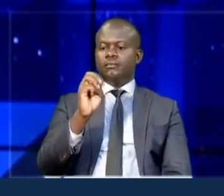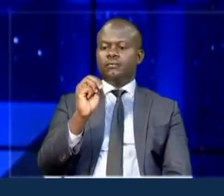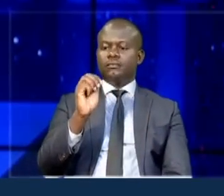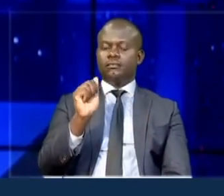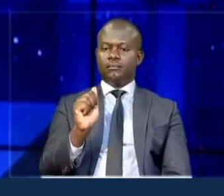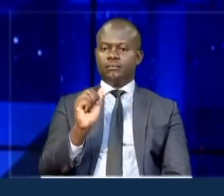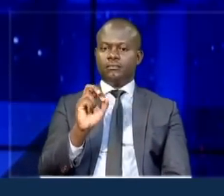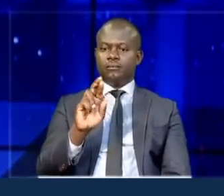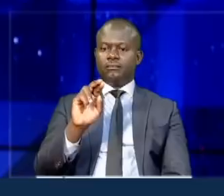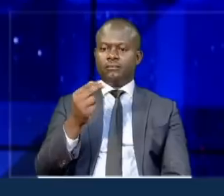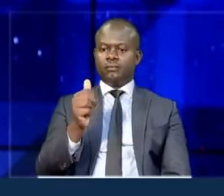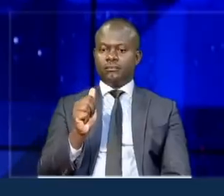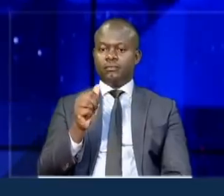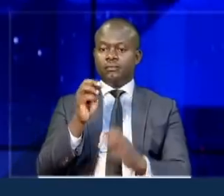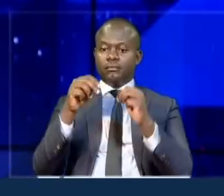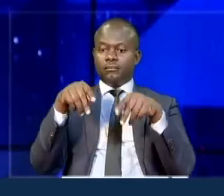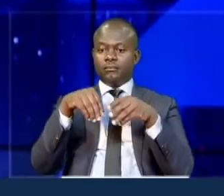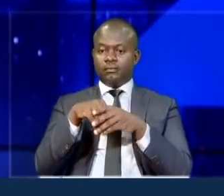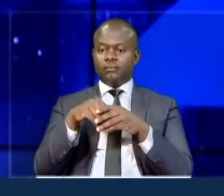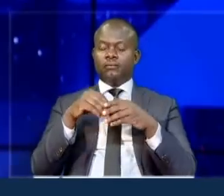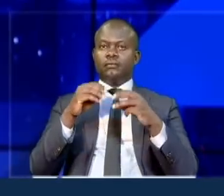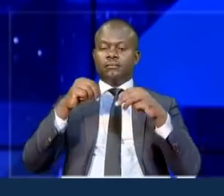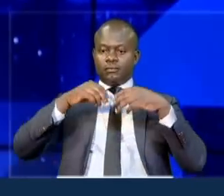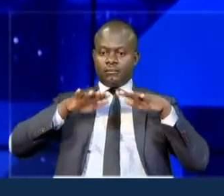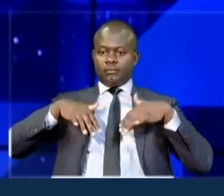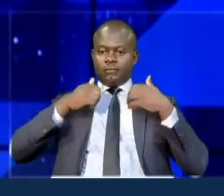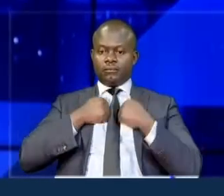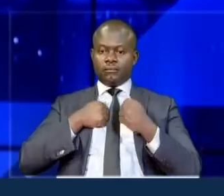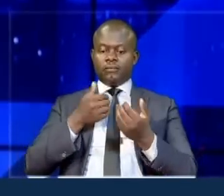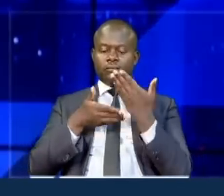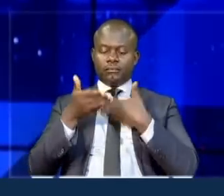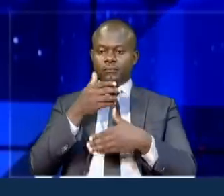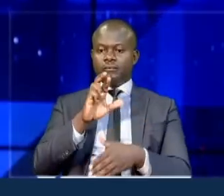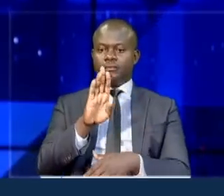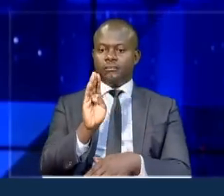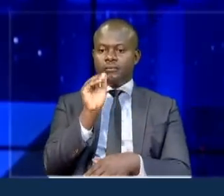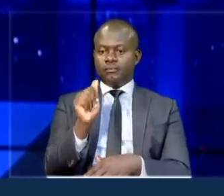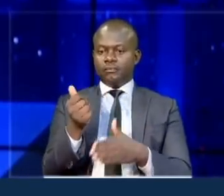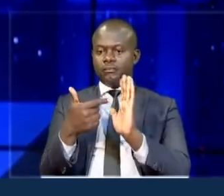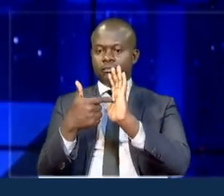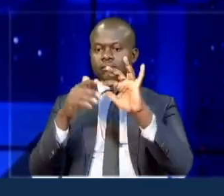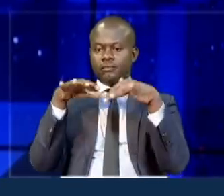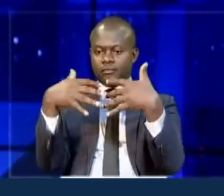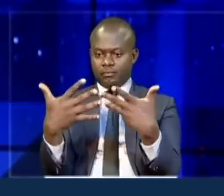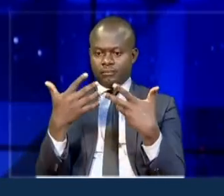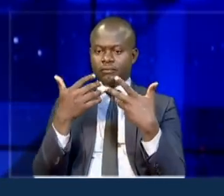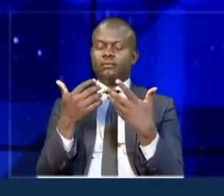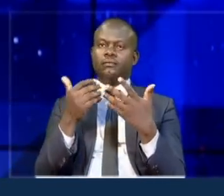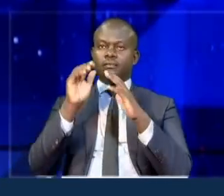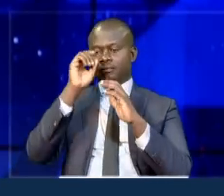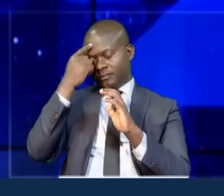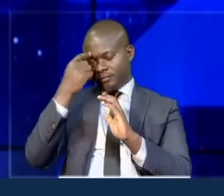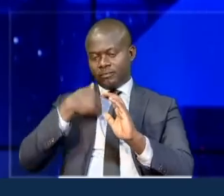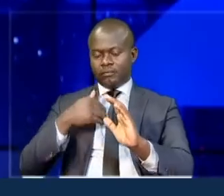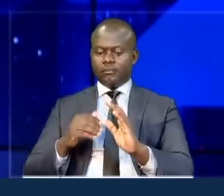Furaha Rubagumya, umudepite mu nteko ishinga amategeko y'u Rwanda, mu kiganiro cyihariye yagiranye na RBA yagaragaje uruhare leta yagize mu gutsura